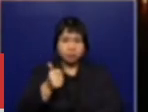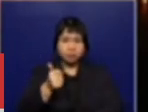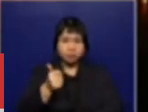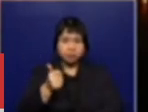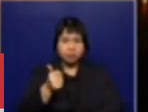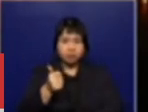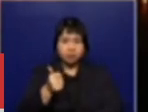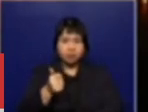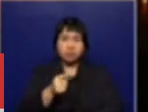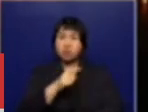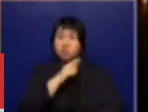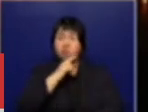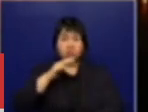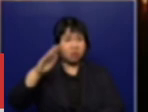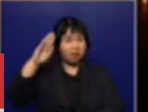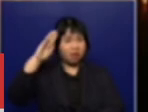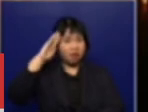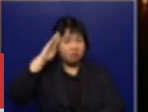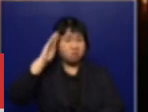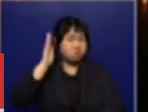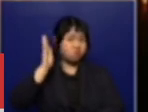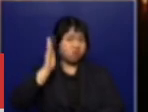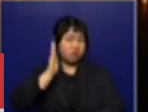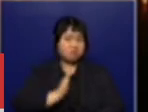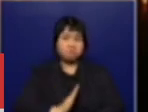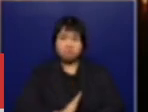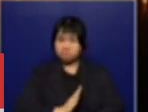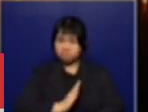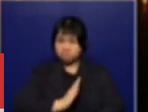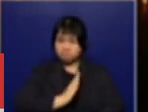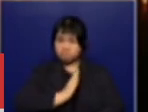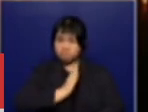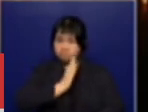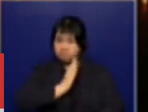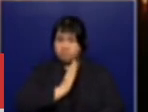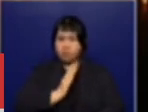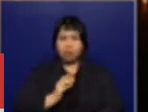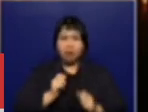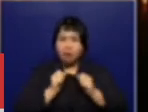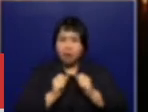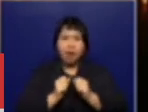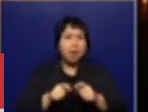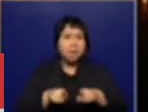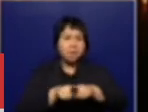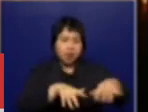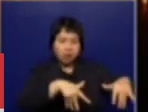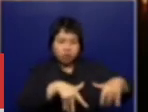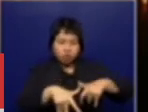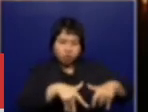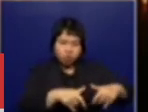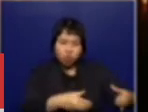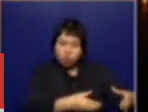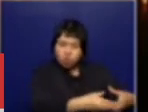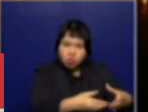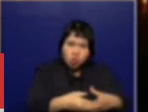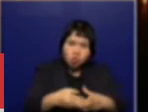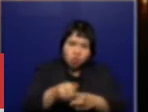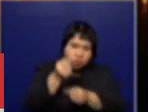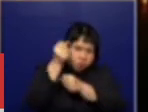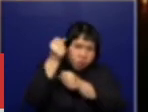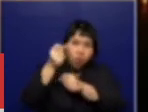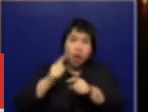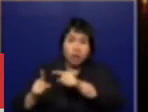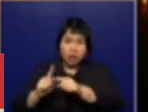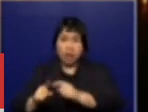ถ้าชายชาติทหารอย่างท่านเนี่ยนะครับกล้าหาญเหมือนกับเยาวชนที่เขาออกมาต่อสู้เรียกร้องความถูกต้องอยู่ในขณะ